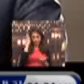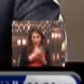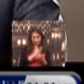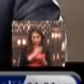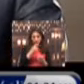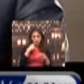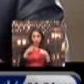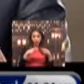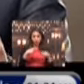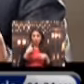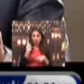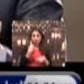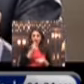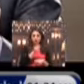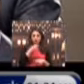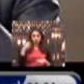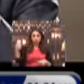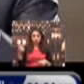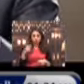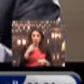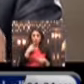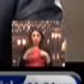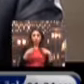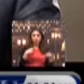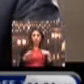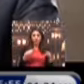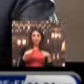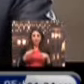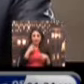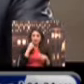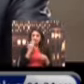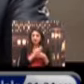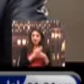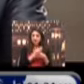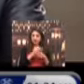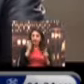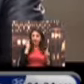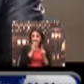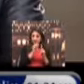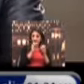اوتوماتيك. انا عملتها لهدف معين وهو